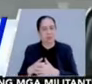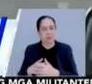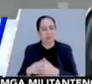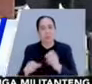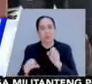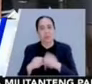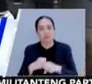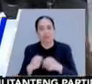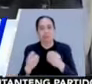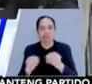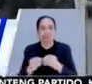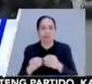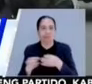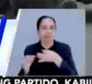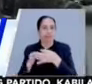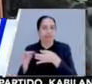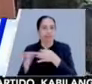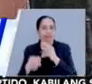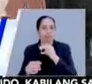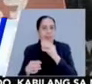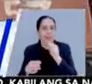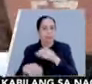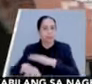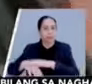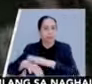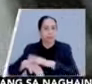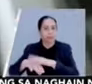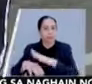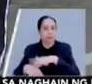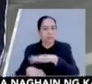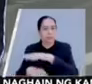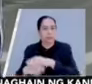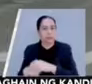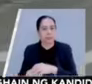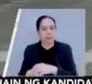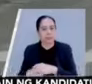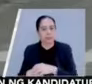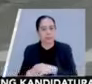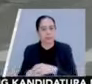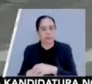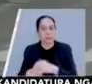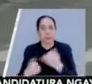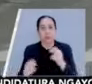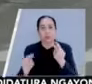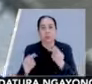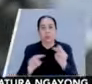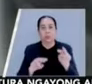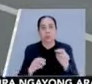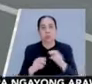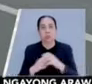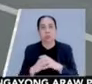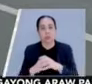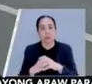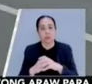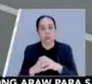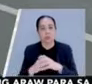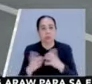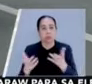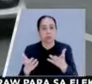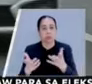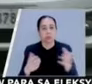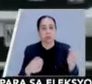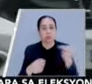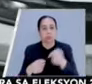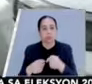paiigtingin daw ng MMDA ang pagbabantay rito. Personally, we are looking into the deployment na magkaroon po tayo